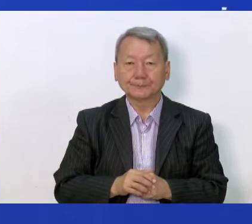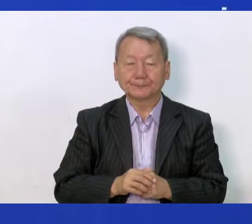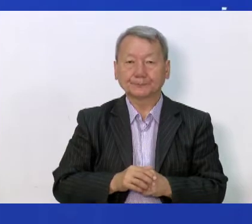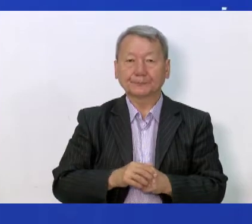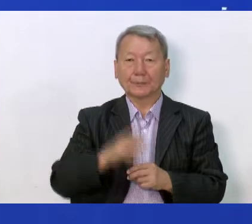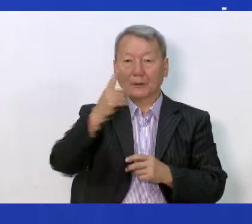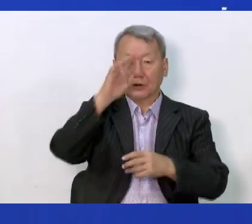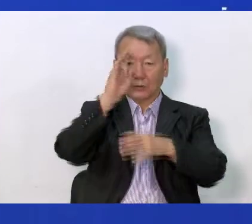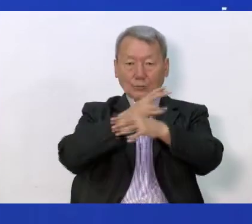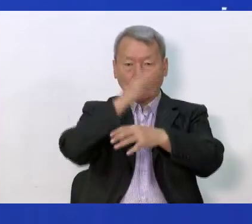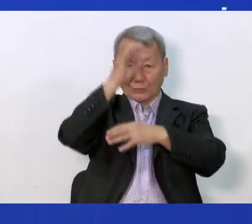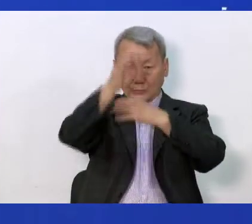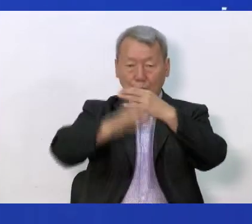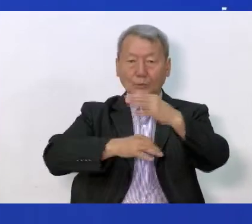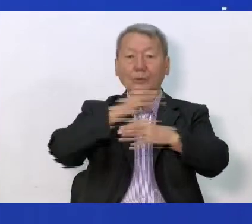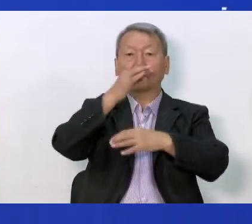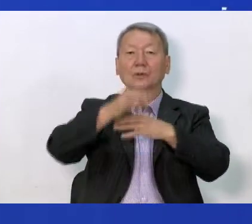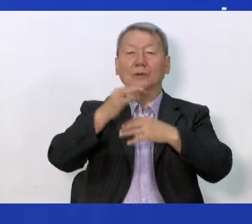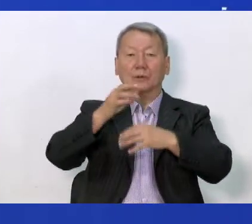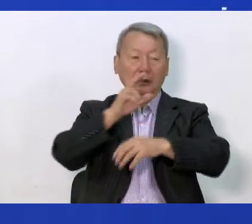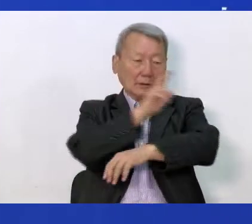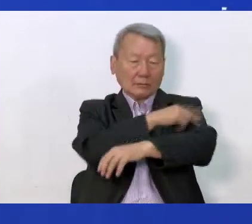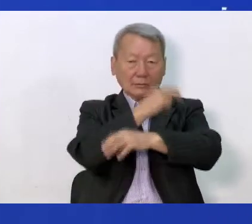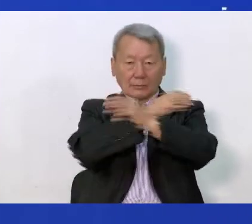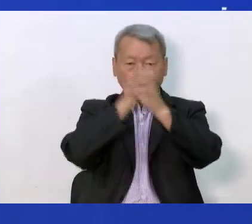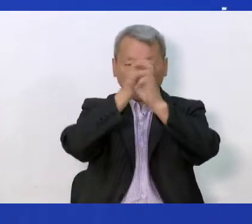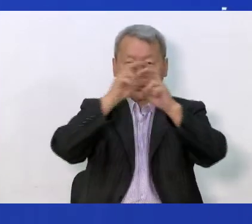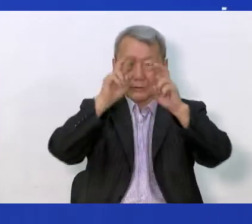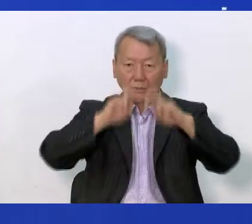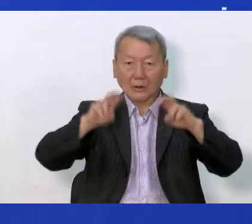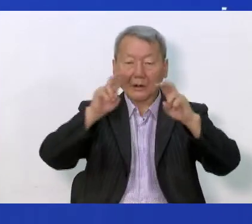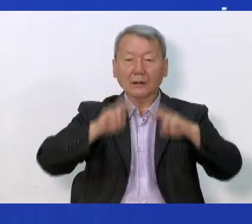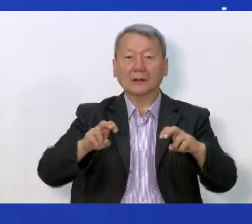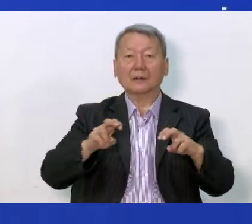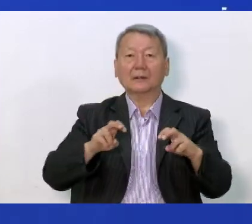Бир сутка ичинде лабораториялык тастыкталган